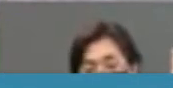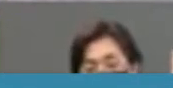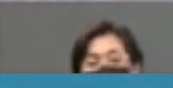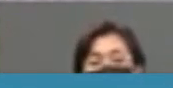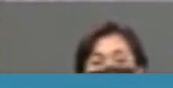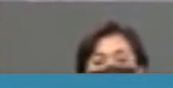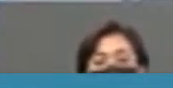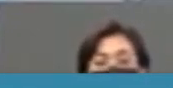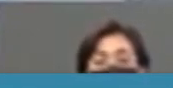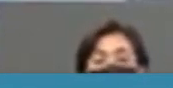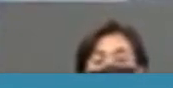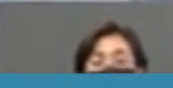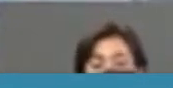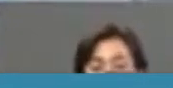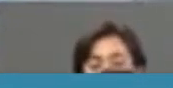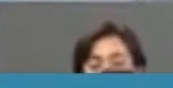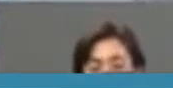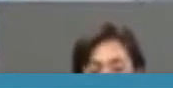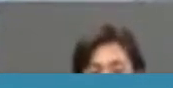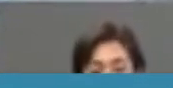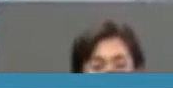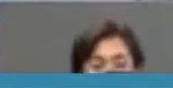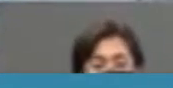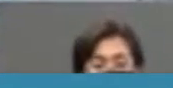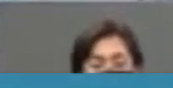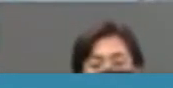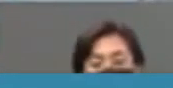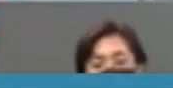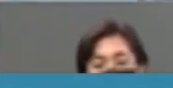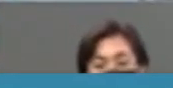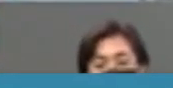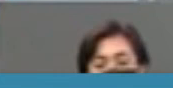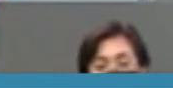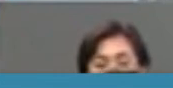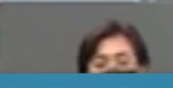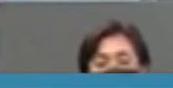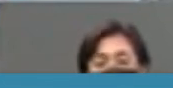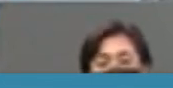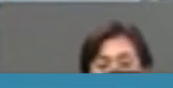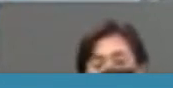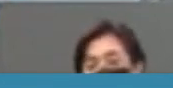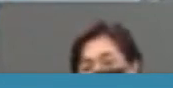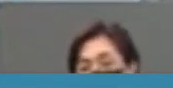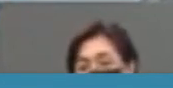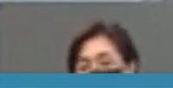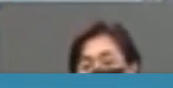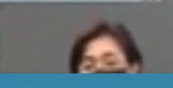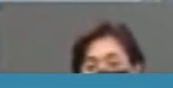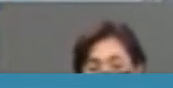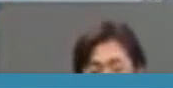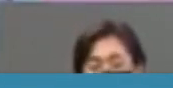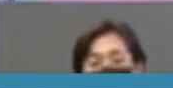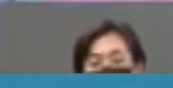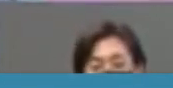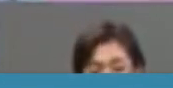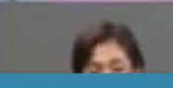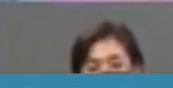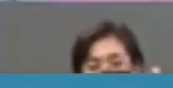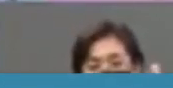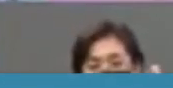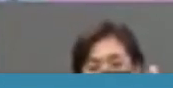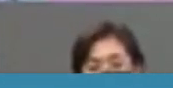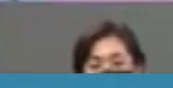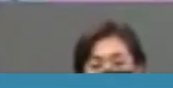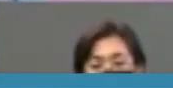นายอนุชานาคาสายรัฐมนตรีประจำสำนักนายกรัฐมนตรีตอบกระทู้ถามทั่วไปกรณีการเพิ่มวงเงินให้แก่กองทุนหมู่บ้านและชุมช